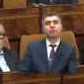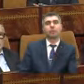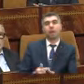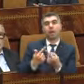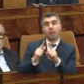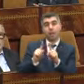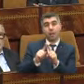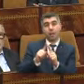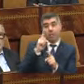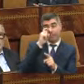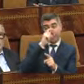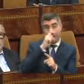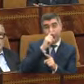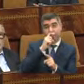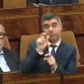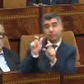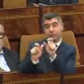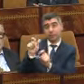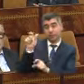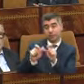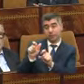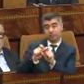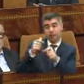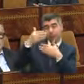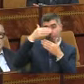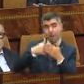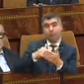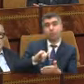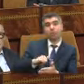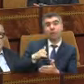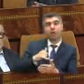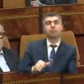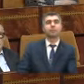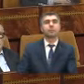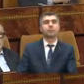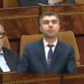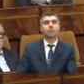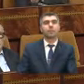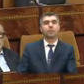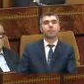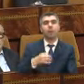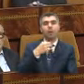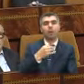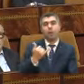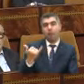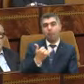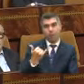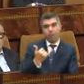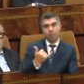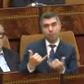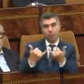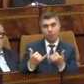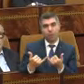منها فئة عريضة من المغاربة وخاصة الشباب منهم. لذا فإن الرهان الأساسي هو